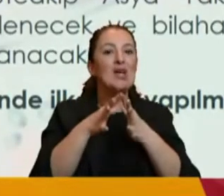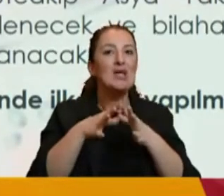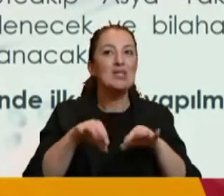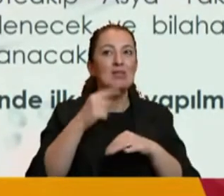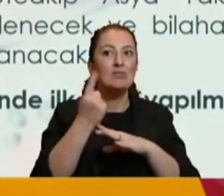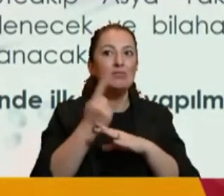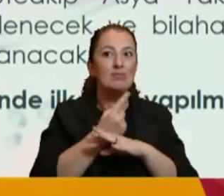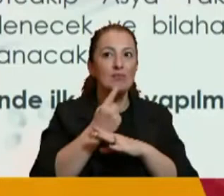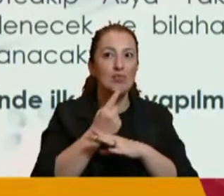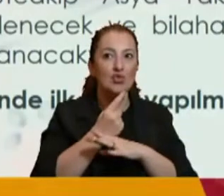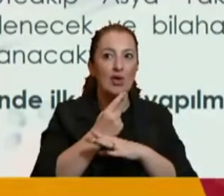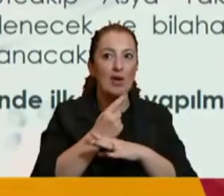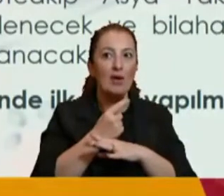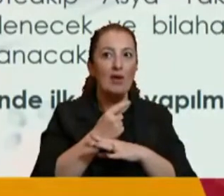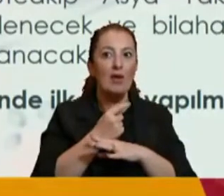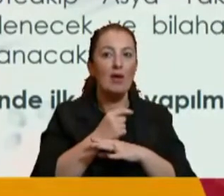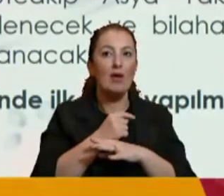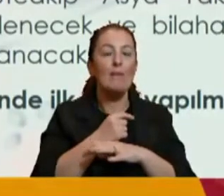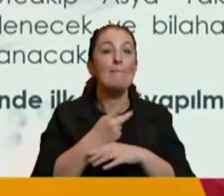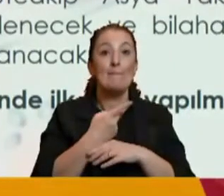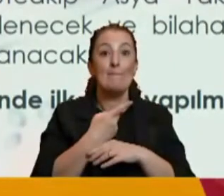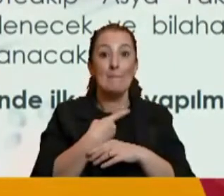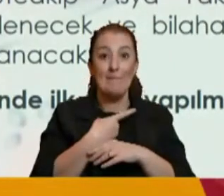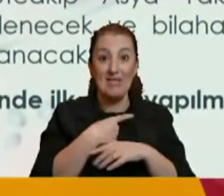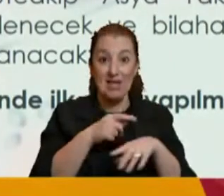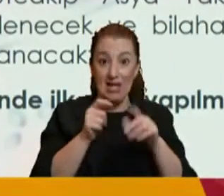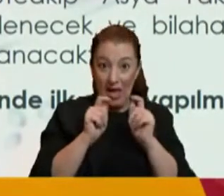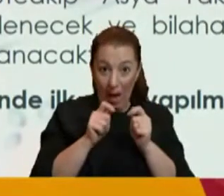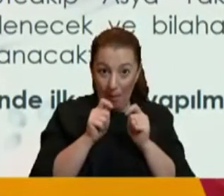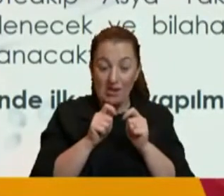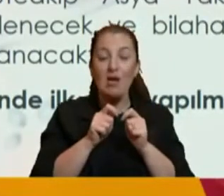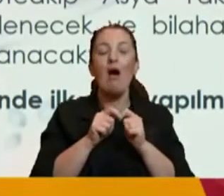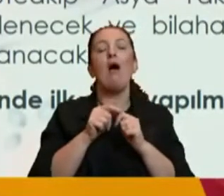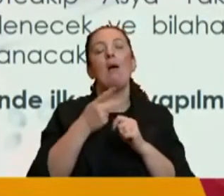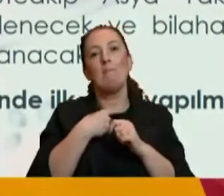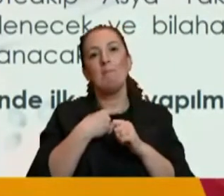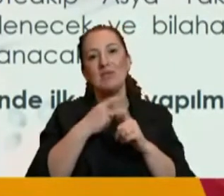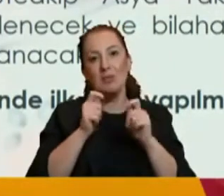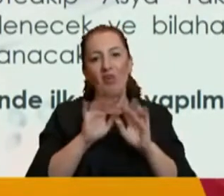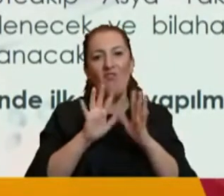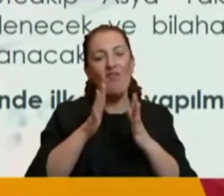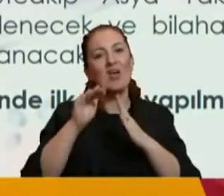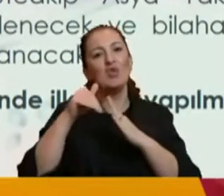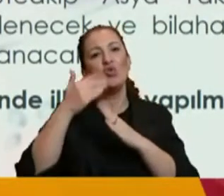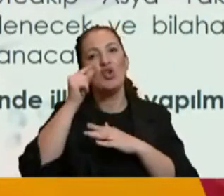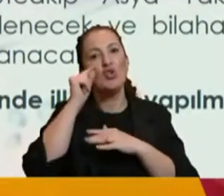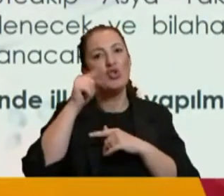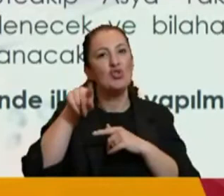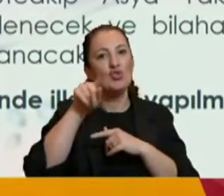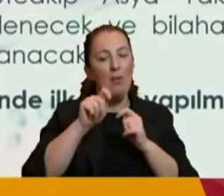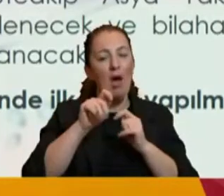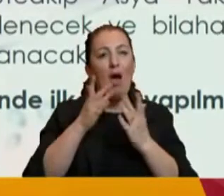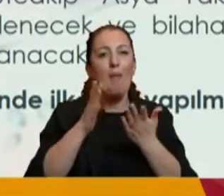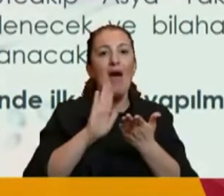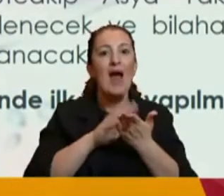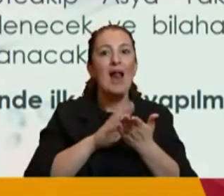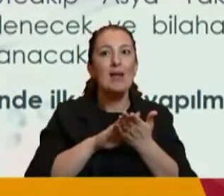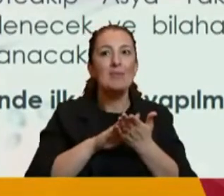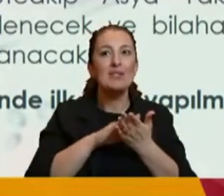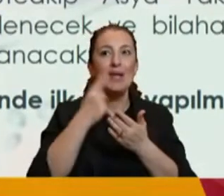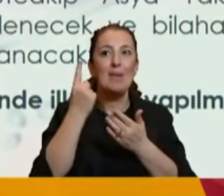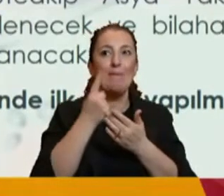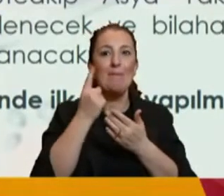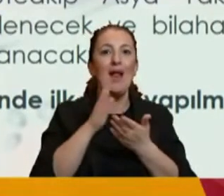eğer biz yapabilirsek Bunu biz yapacağız ya da bizden sonra kişiler Ama elimizde bir el kitabı